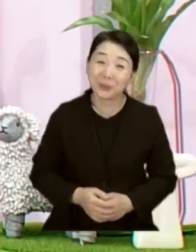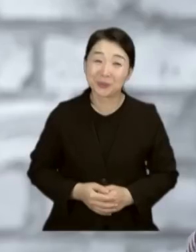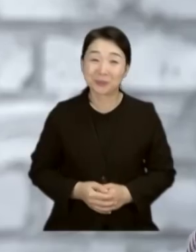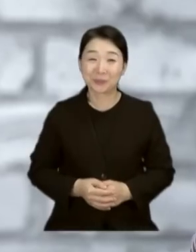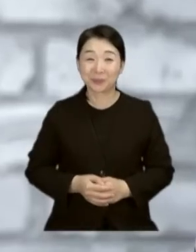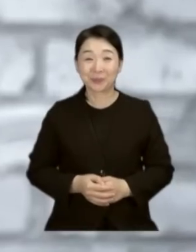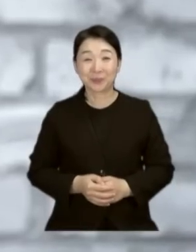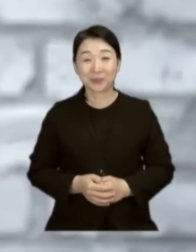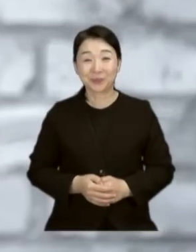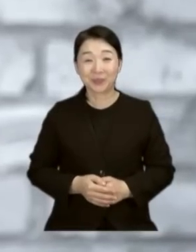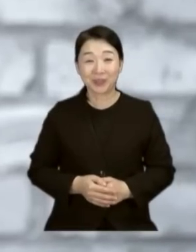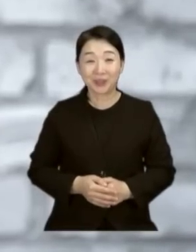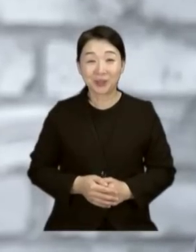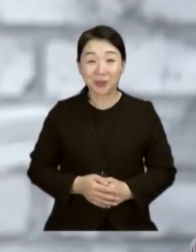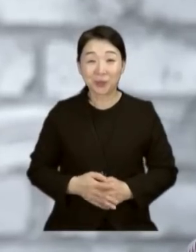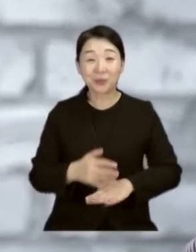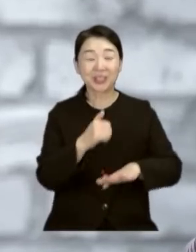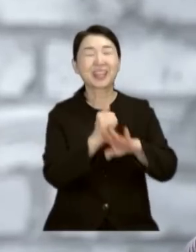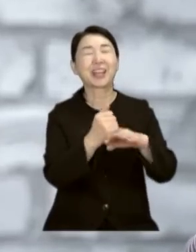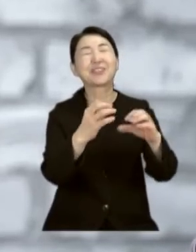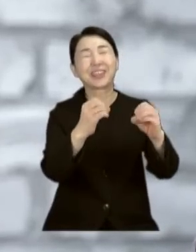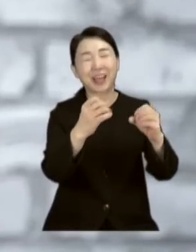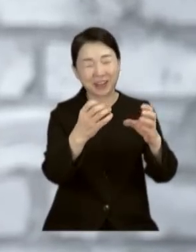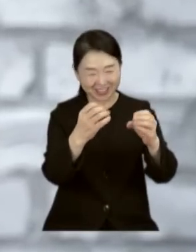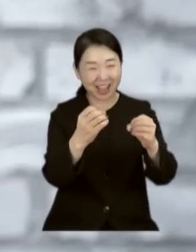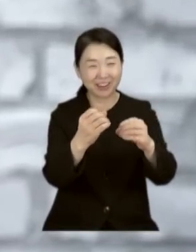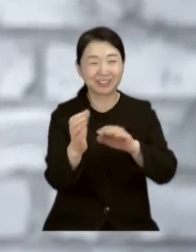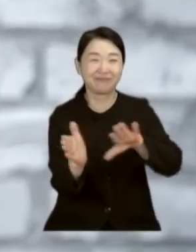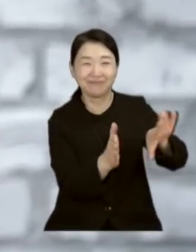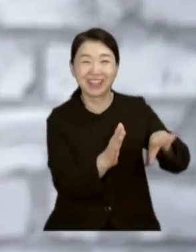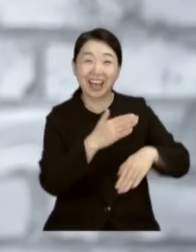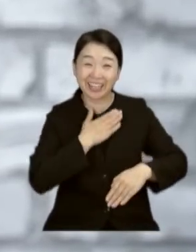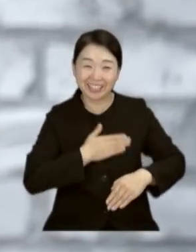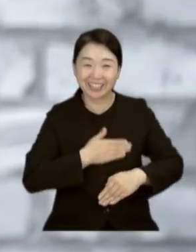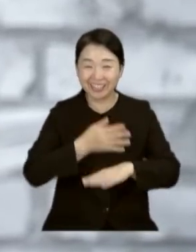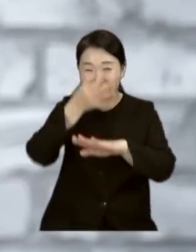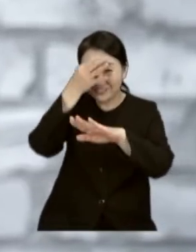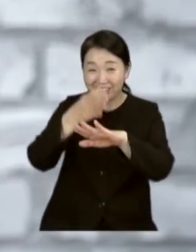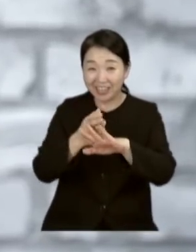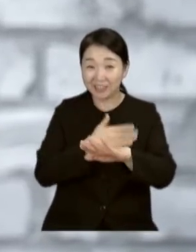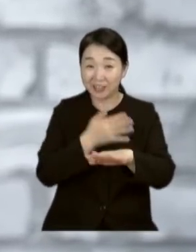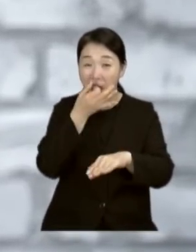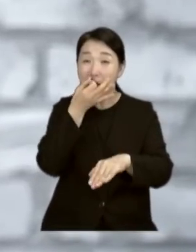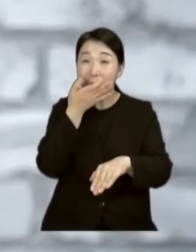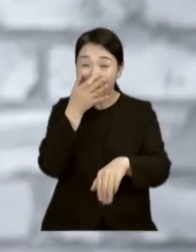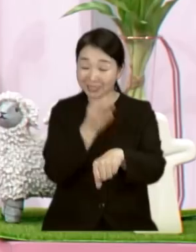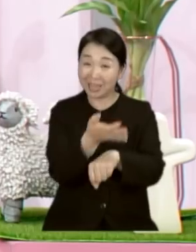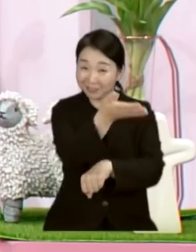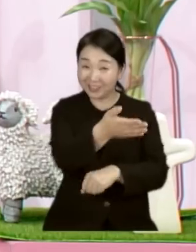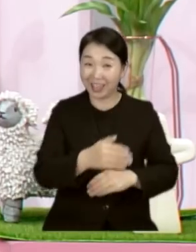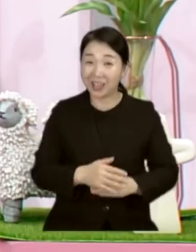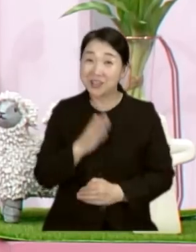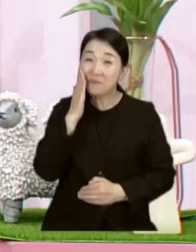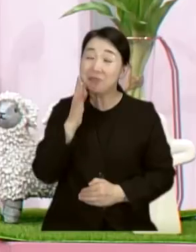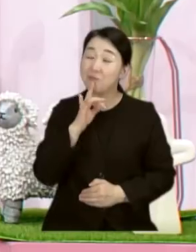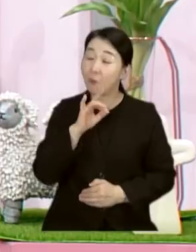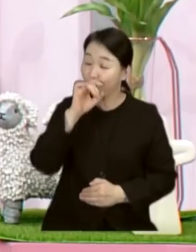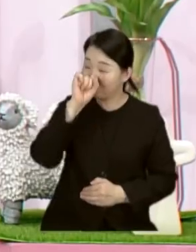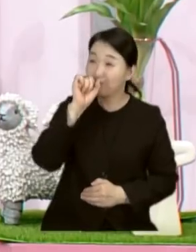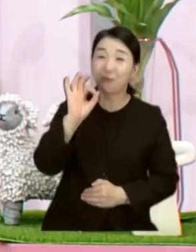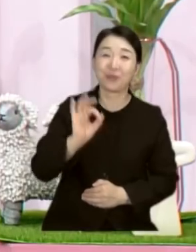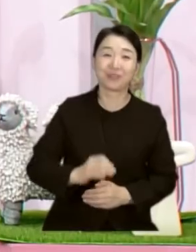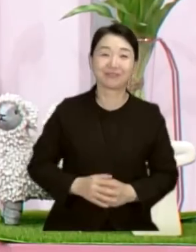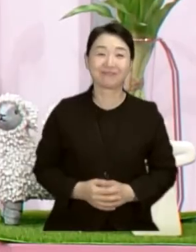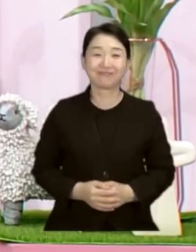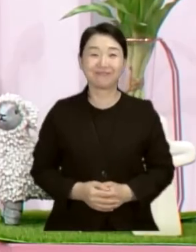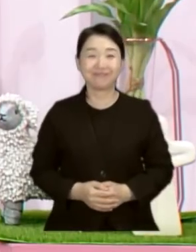좋으신지. 우리 그런 얘기는 따로 나가서 얘기하고요. 네. 내가 밥 살게. 피부밖에 안 보여서. 네.